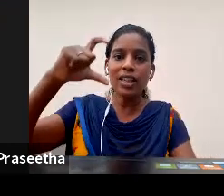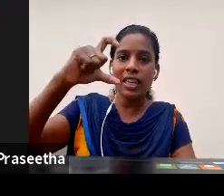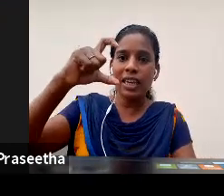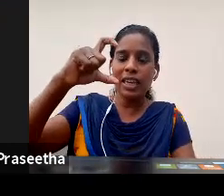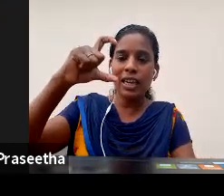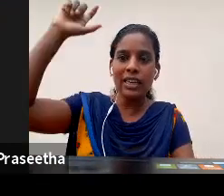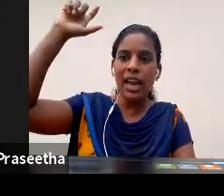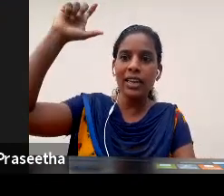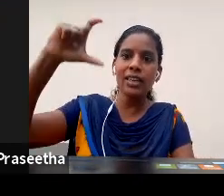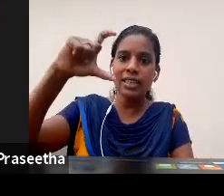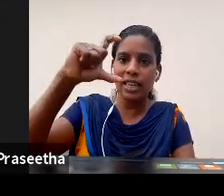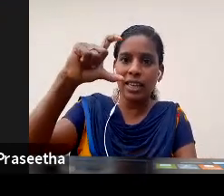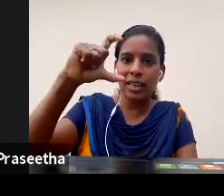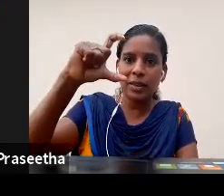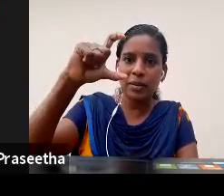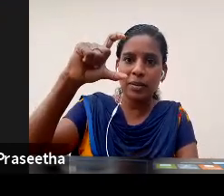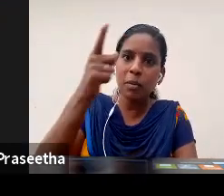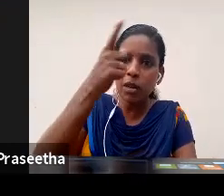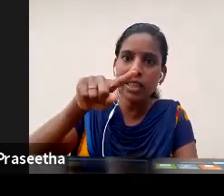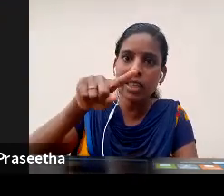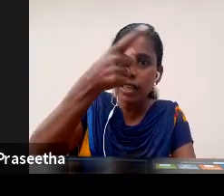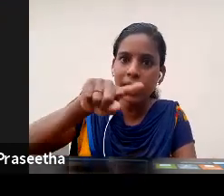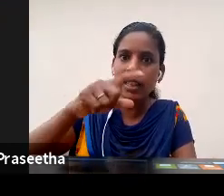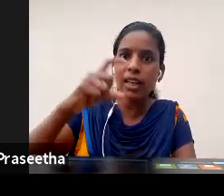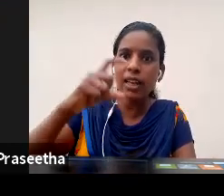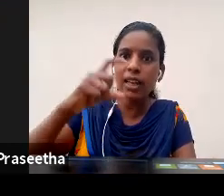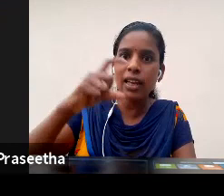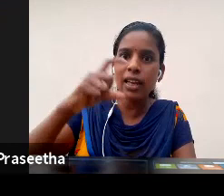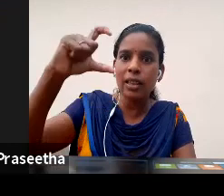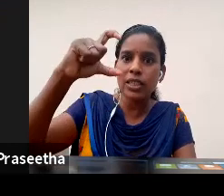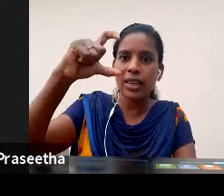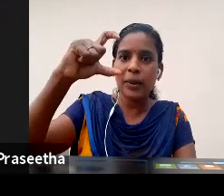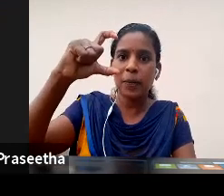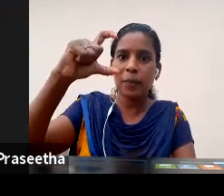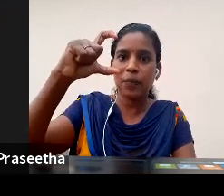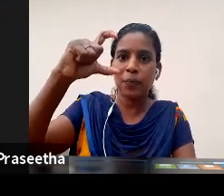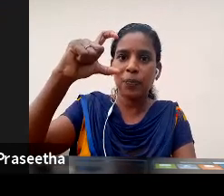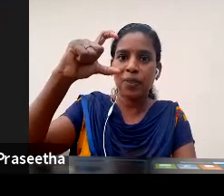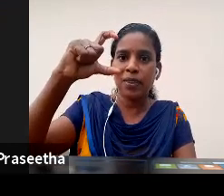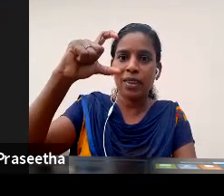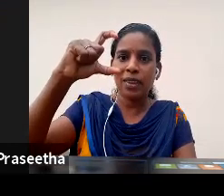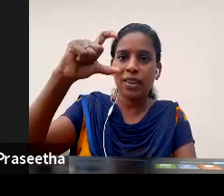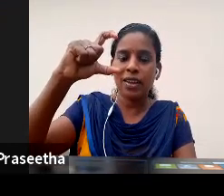അടുത്തത് സി, റൈറ്റ് ഹാൻഡില് സി, നമ്മൾ സി എന്ന് ഇങ്ങനെ എഴുതാറില്ലേ അതുപോലെ സി.